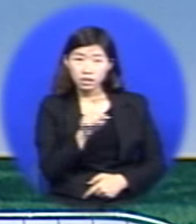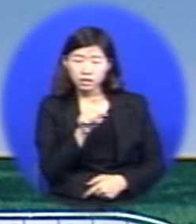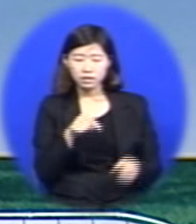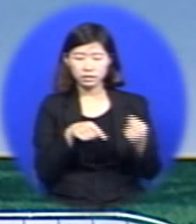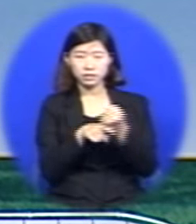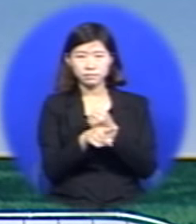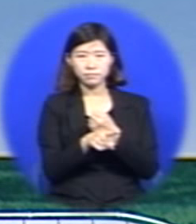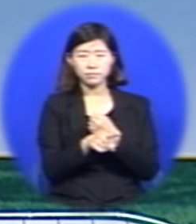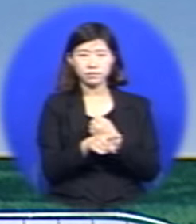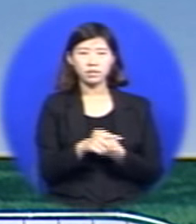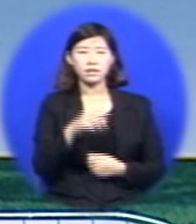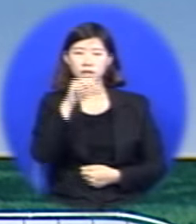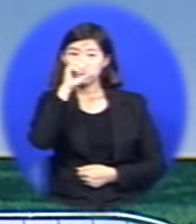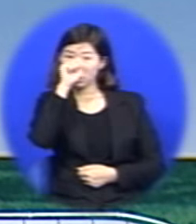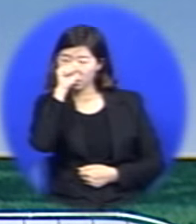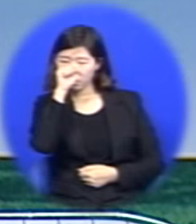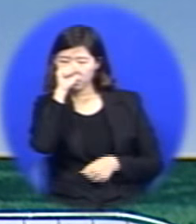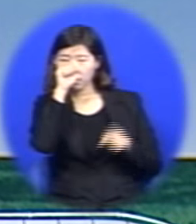것입니다.